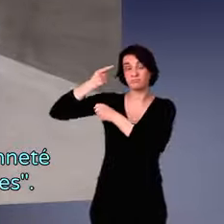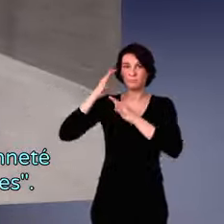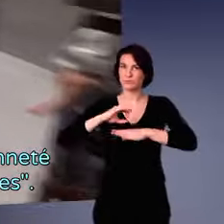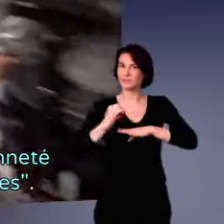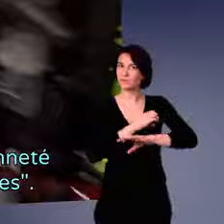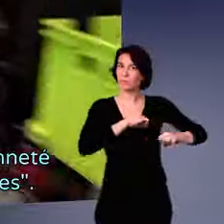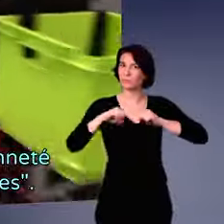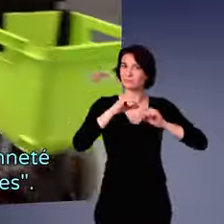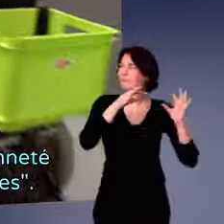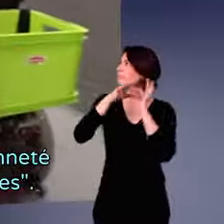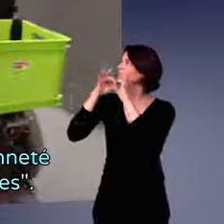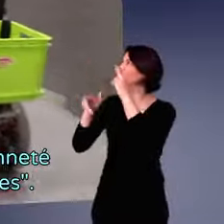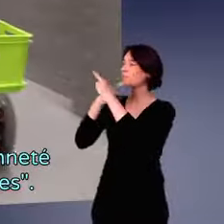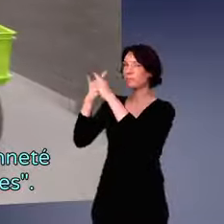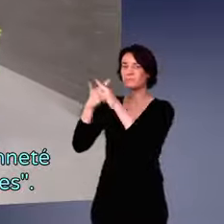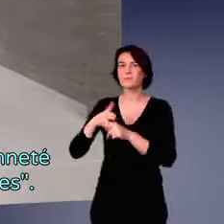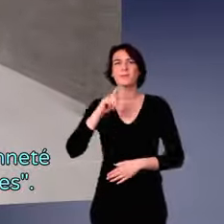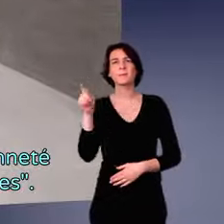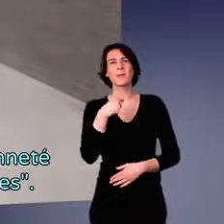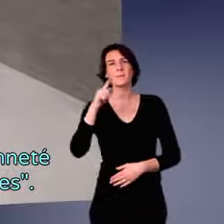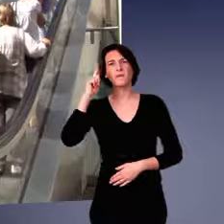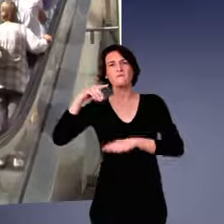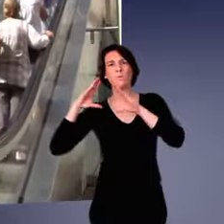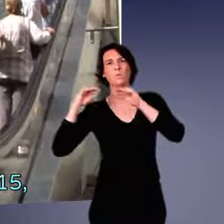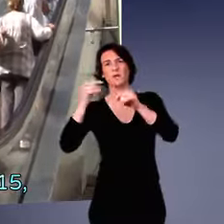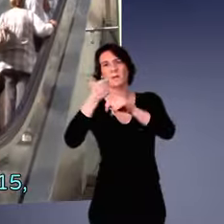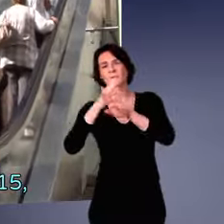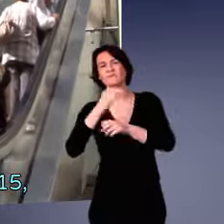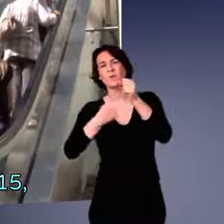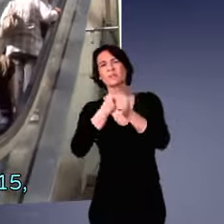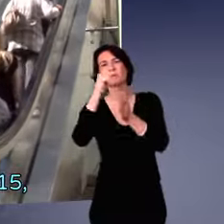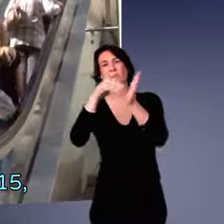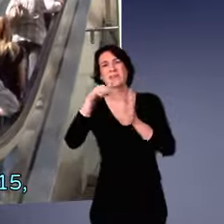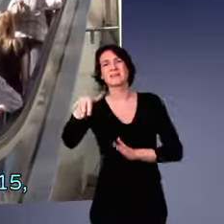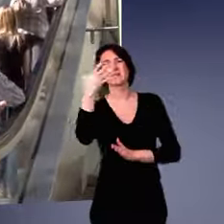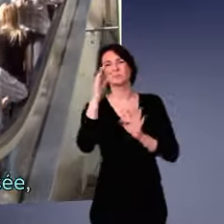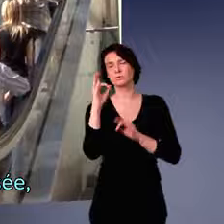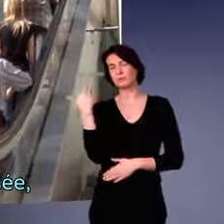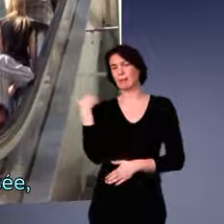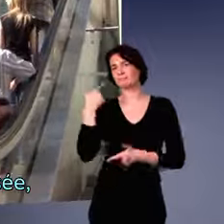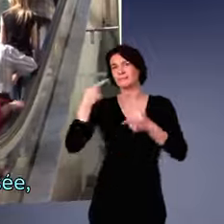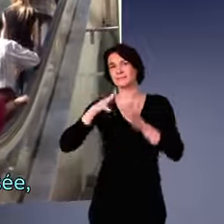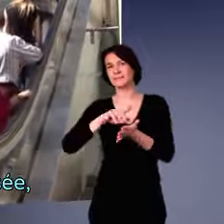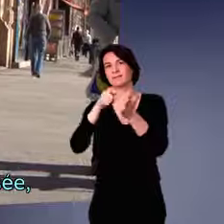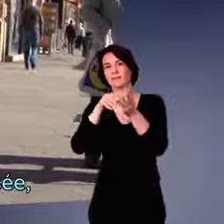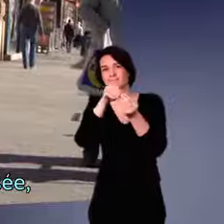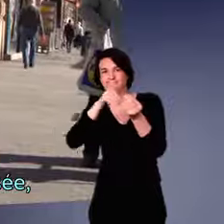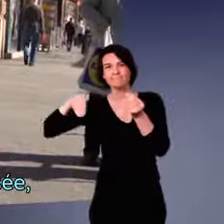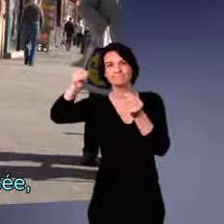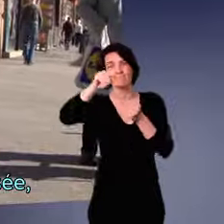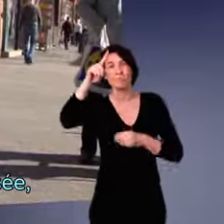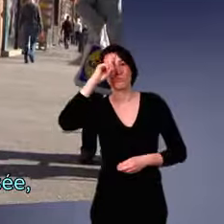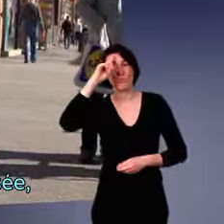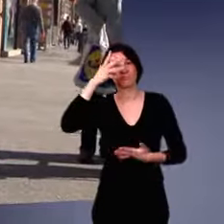la participation et la citoyenneté des personnes handicapées fixé tout d'abord en 2015 l'échéance de la loi a été